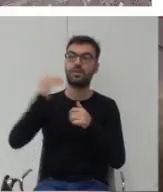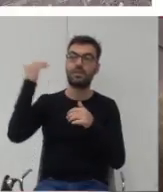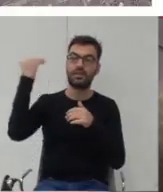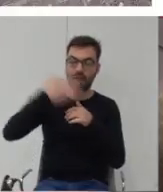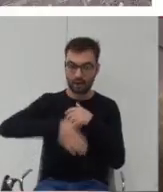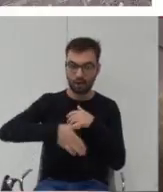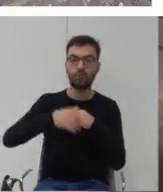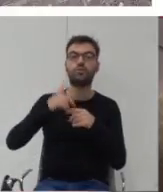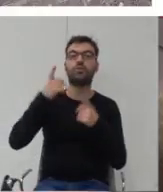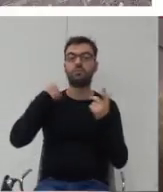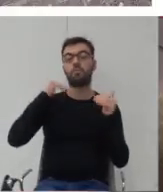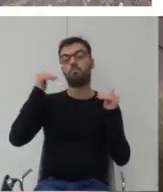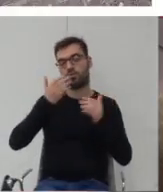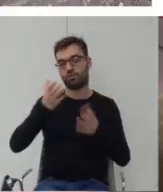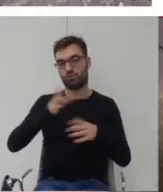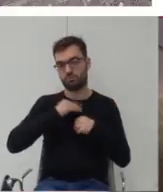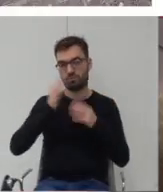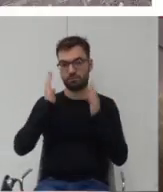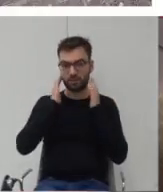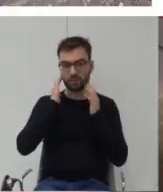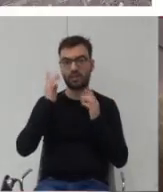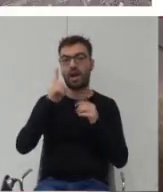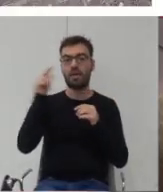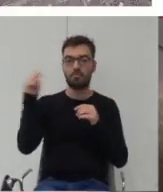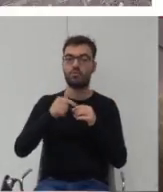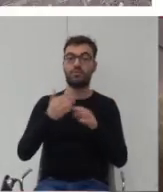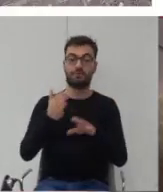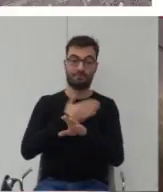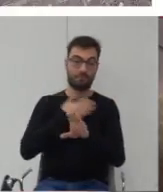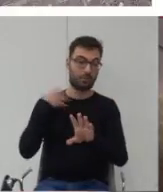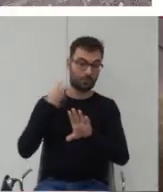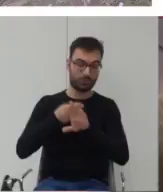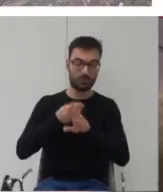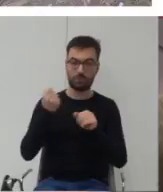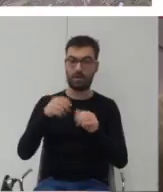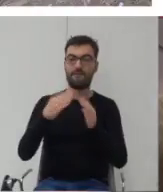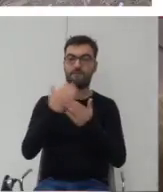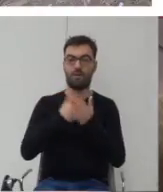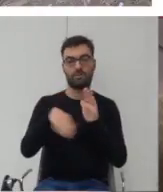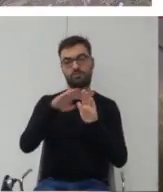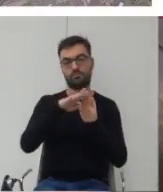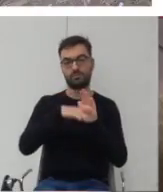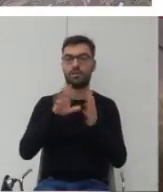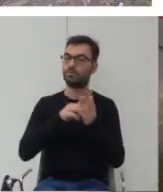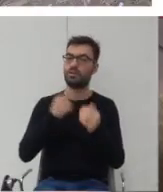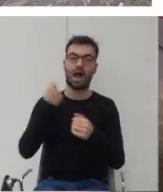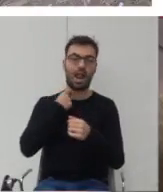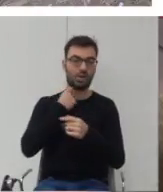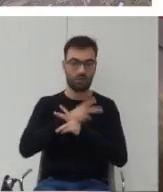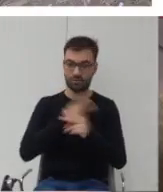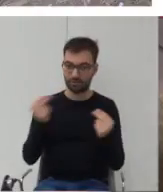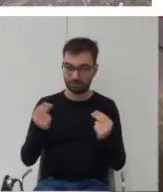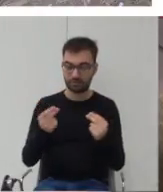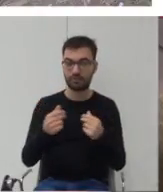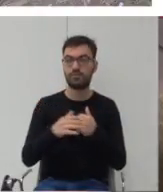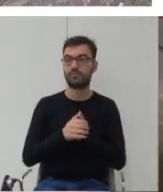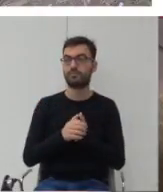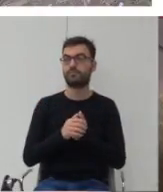jest osoba może dostać mieszkanie, ale musi spełnić szereg warunków, między innymi na przykład nie pić alkoholu,